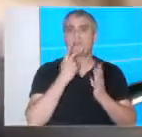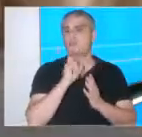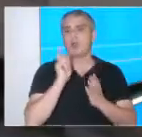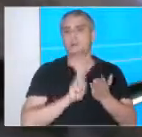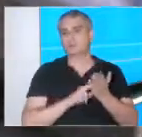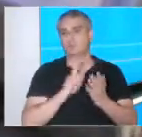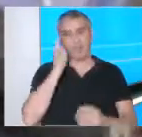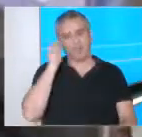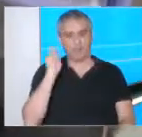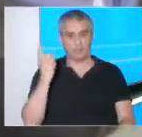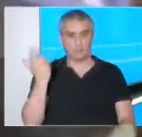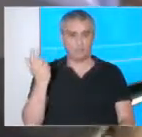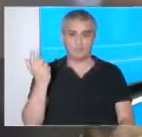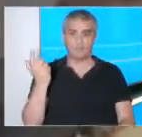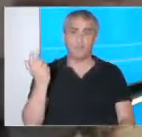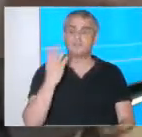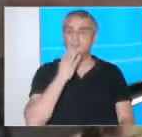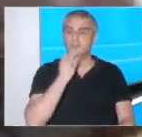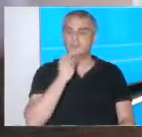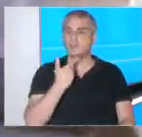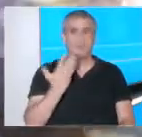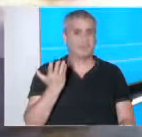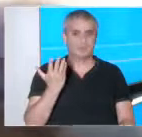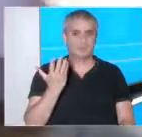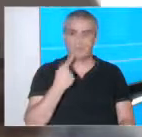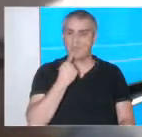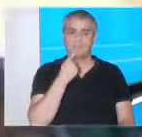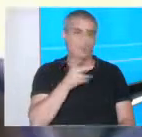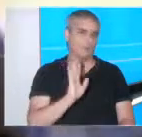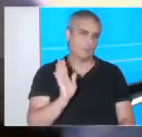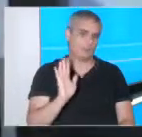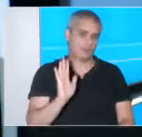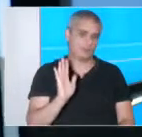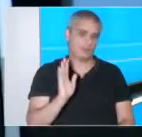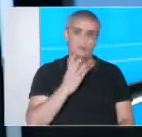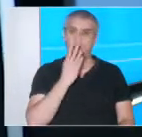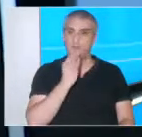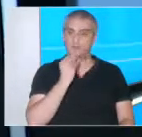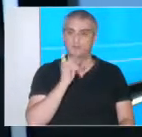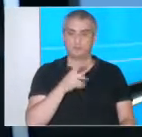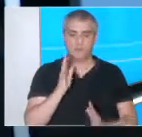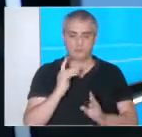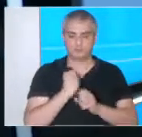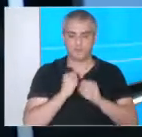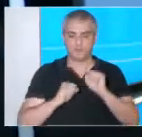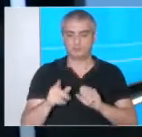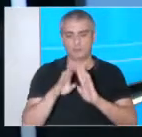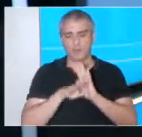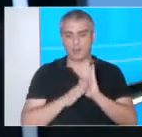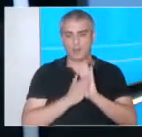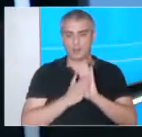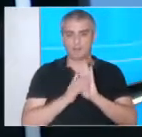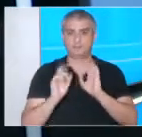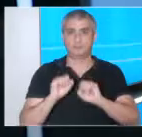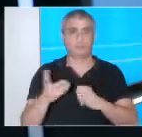זה מה שאתה אומר, זה המסר. לא יודע, אני, ביהדות אין את האמירות האלו, וביהדות יש, כך צריך לנהוג זו הלכה, כך צריך להתנהג.